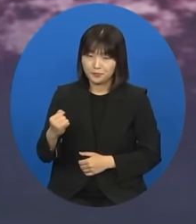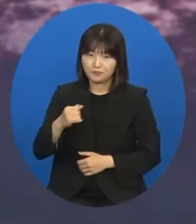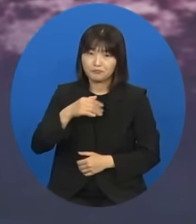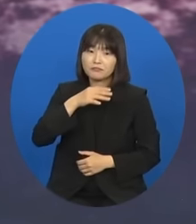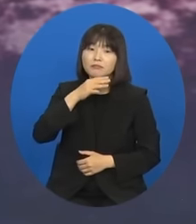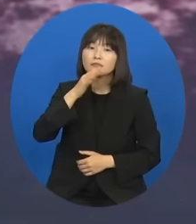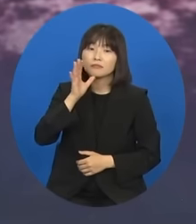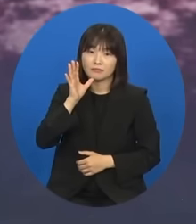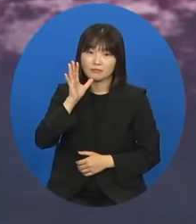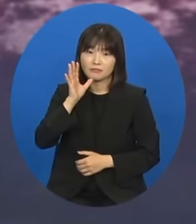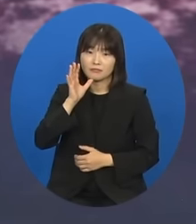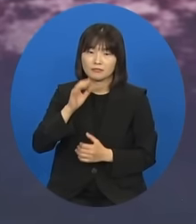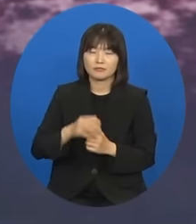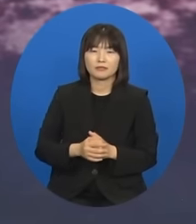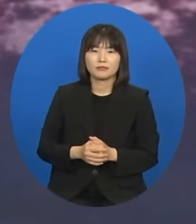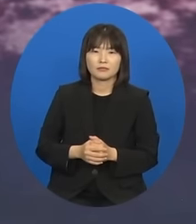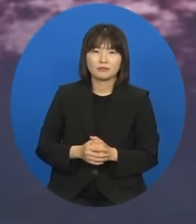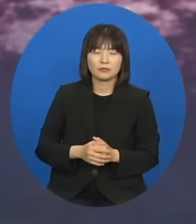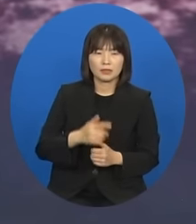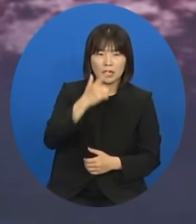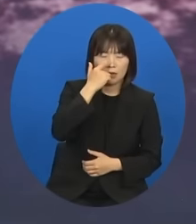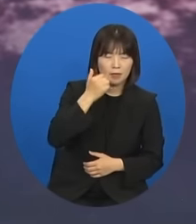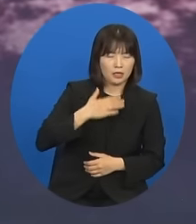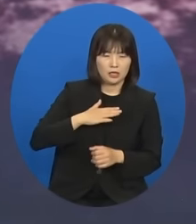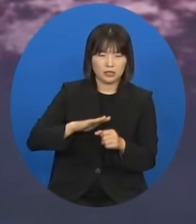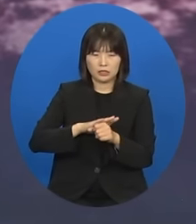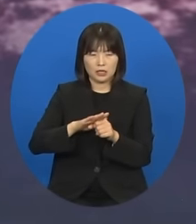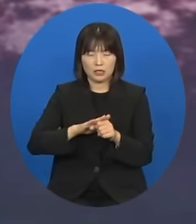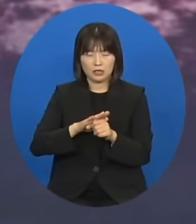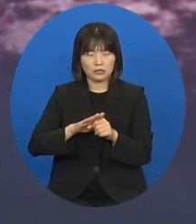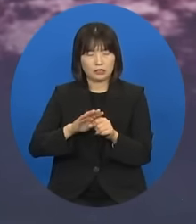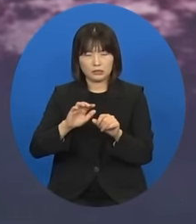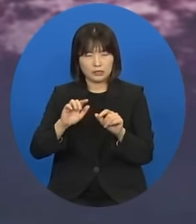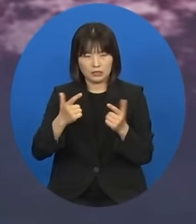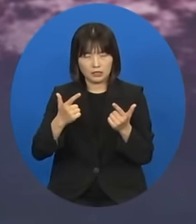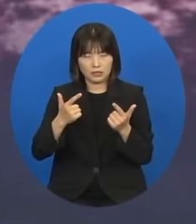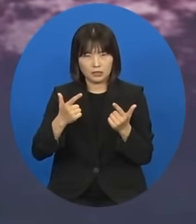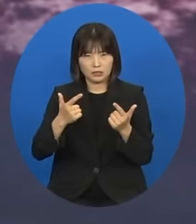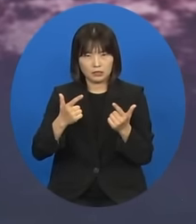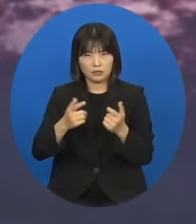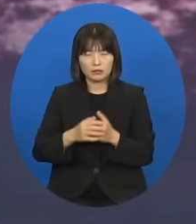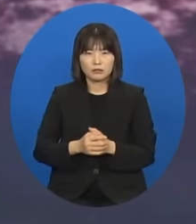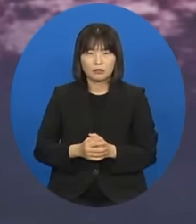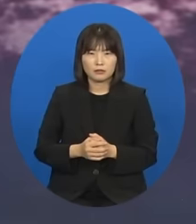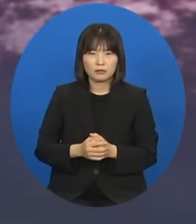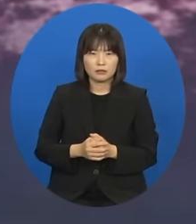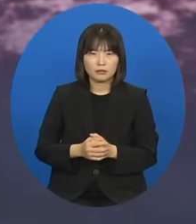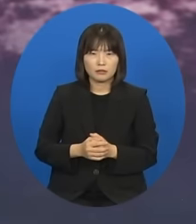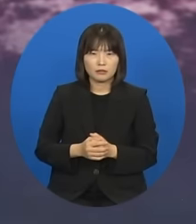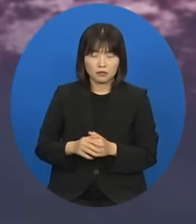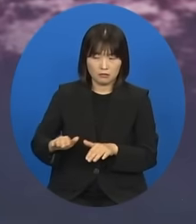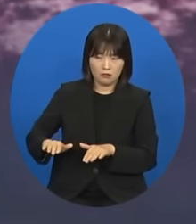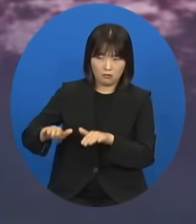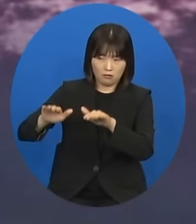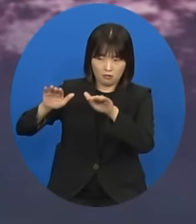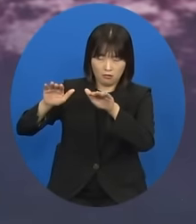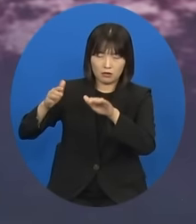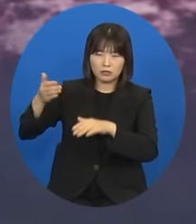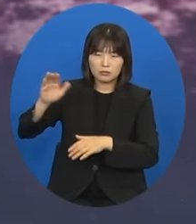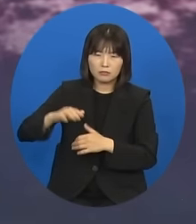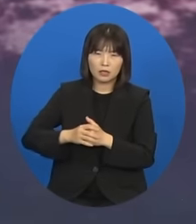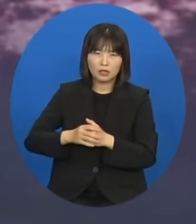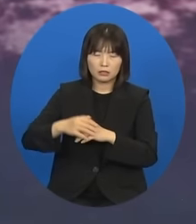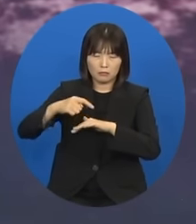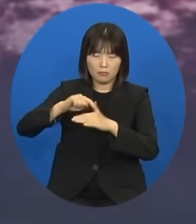들었습니다 여전히 아빠는 날 사랑하지 않았어 아는 그것이 커도 어른이 되어도 남아 있어요